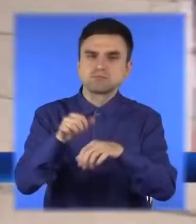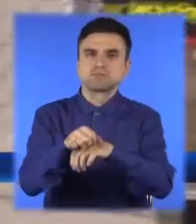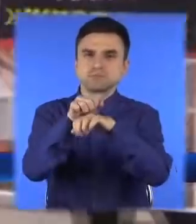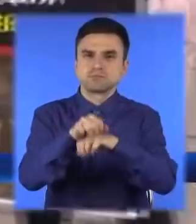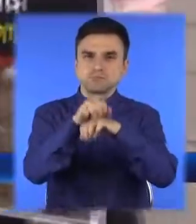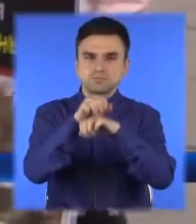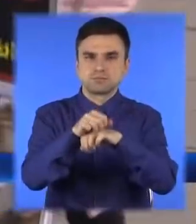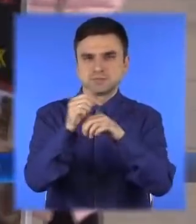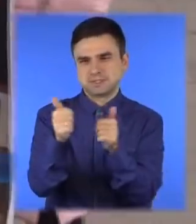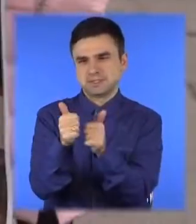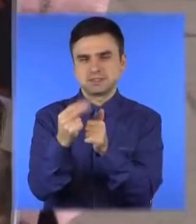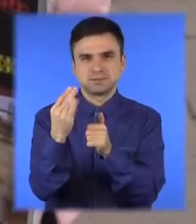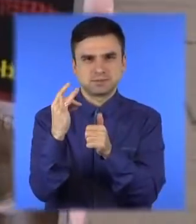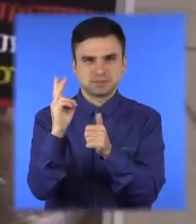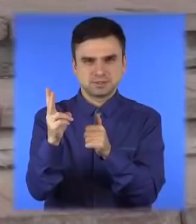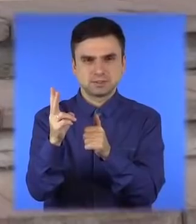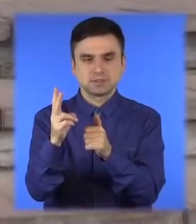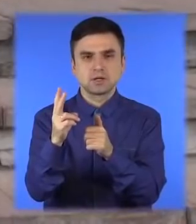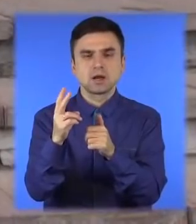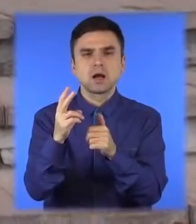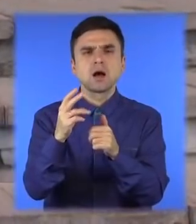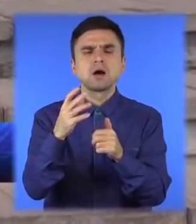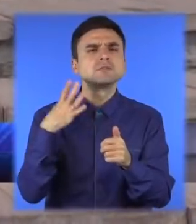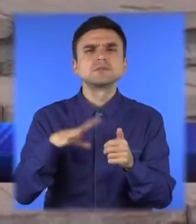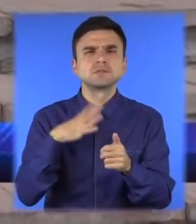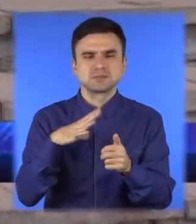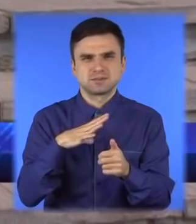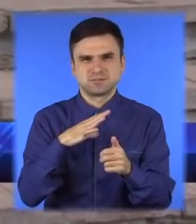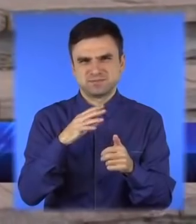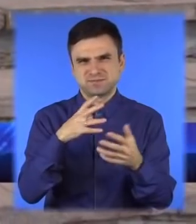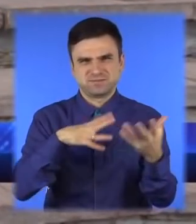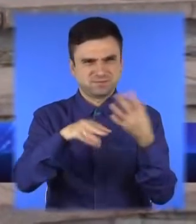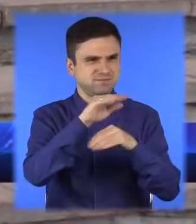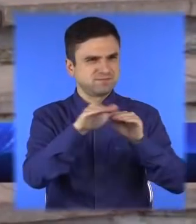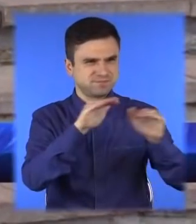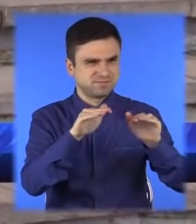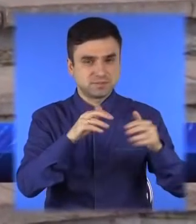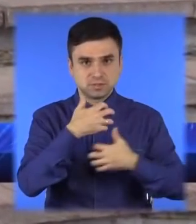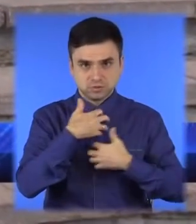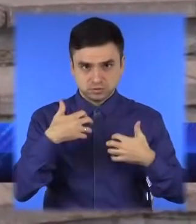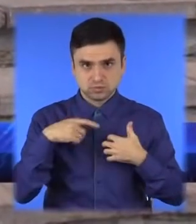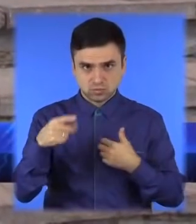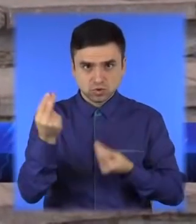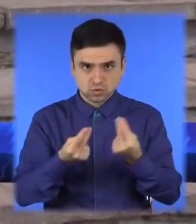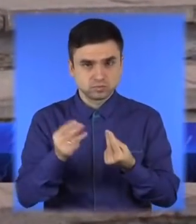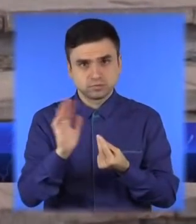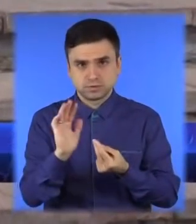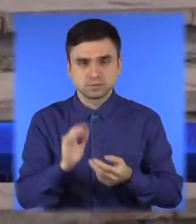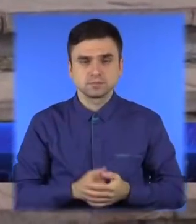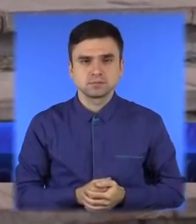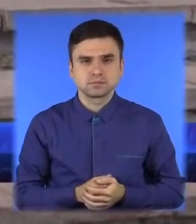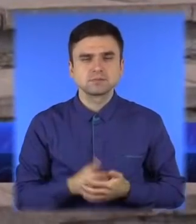цирку. Головний меседж – тварини не іграшки. Тварини, так же само, як і люди, мають свій певний спектр відчуттів. І